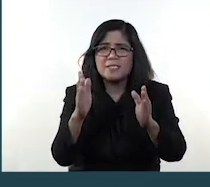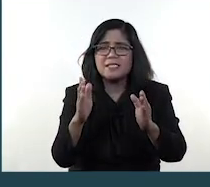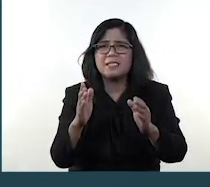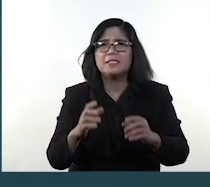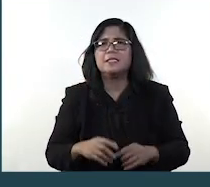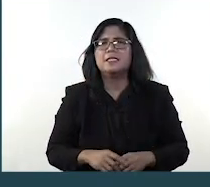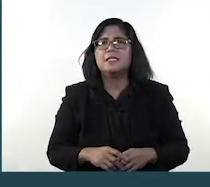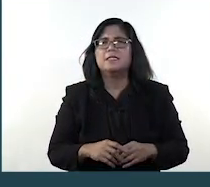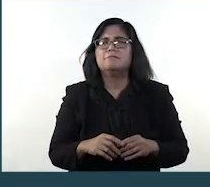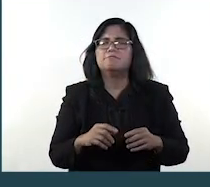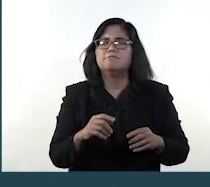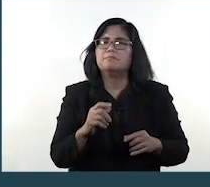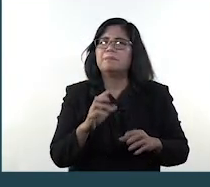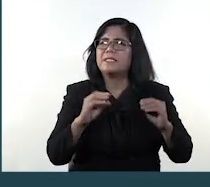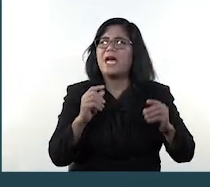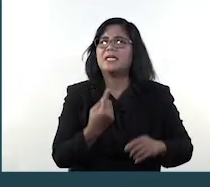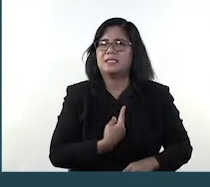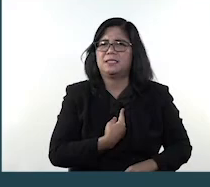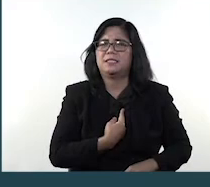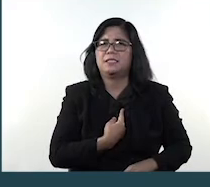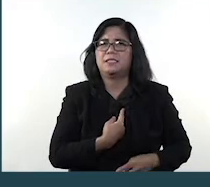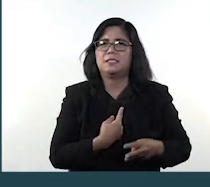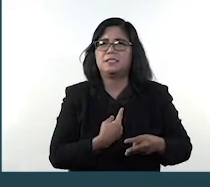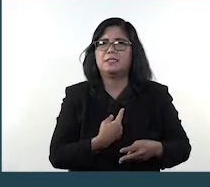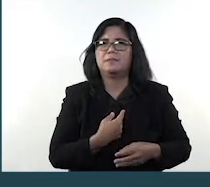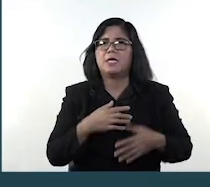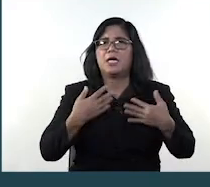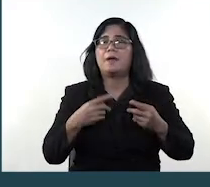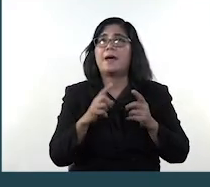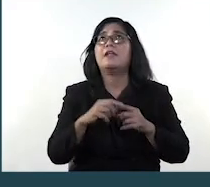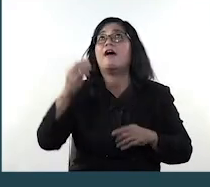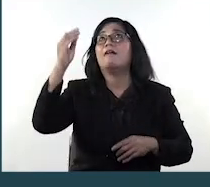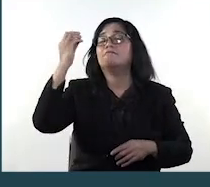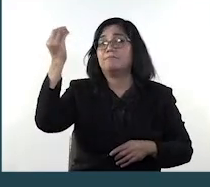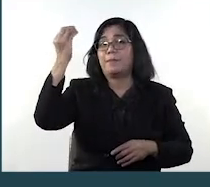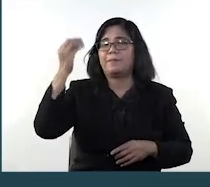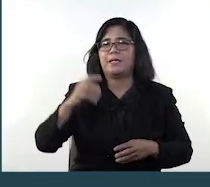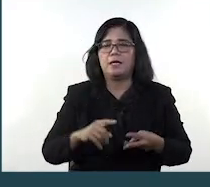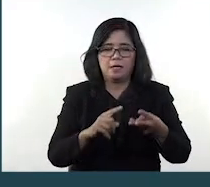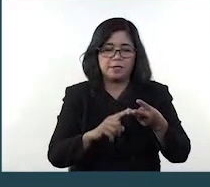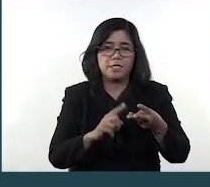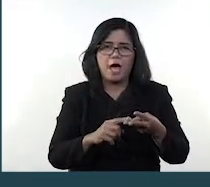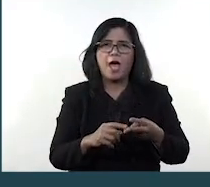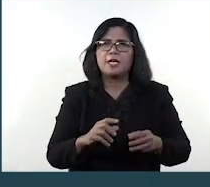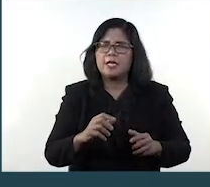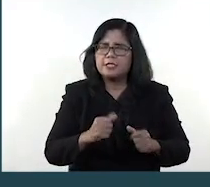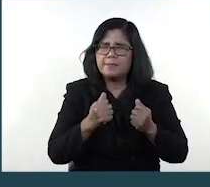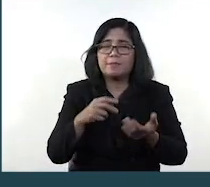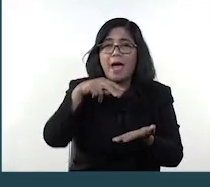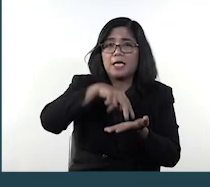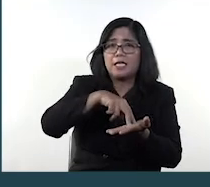kita harus berkenan kepada komandan Agung kita dan ketika lihat sq8 cepat bangkit jika kita menghadapi